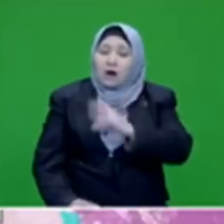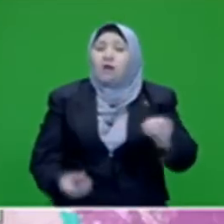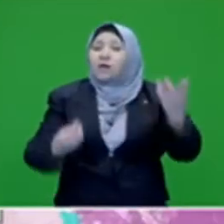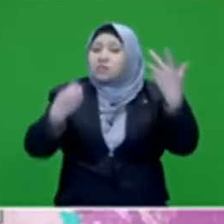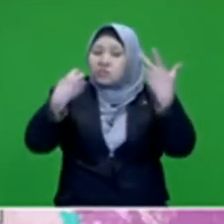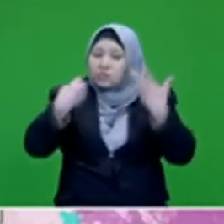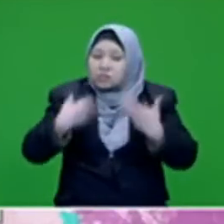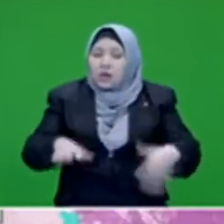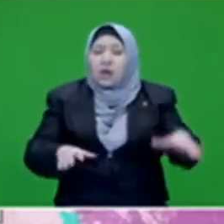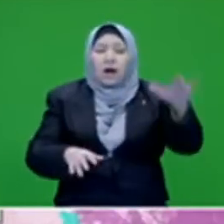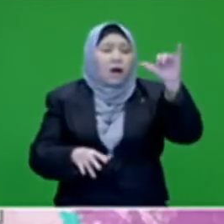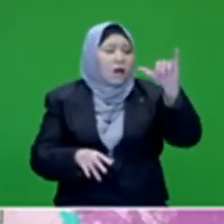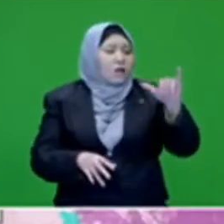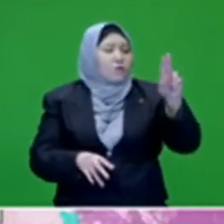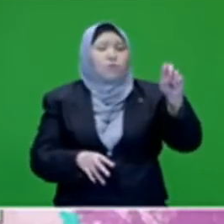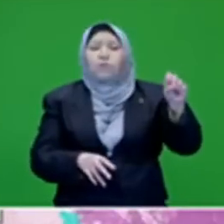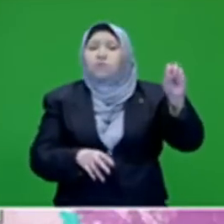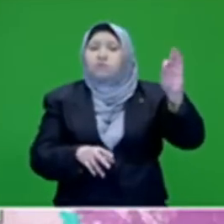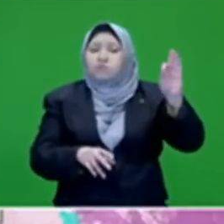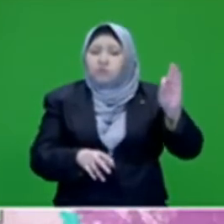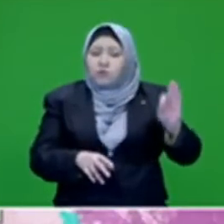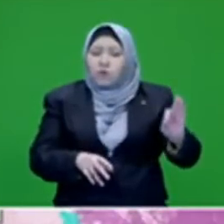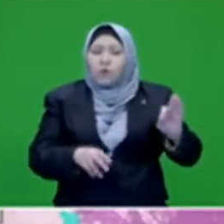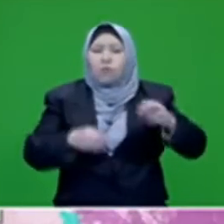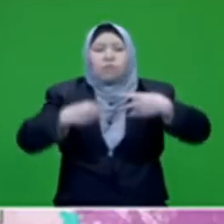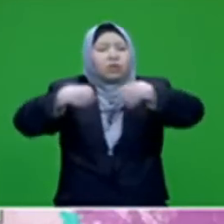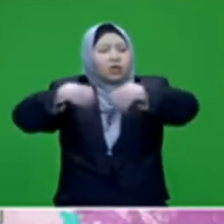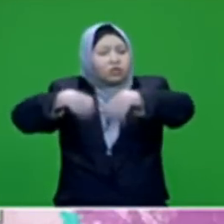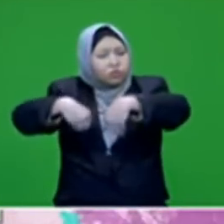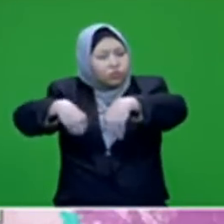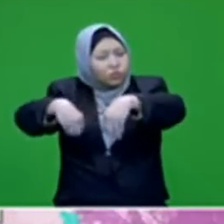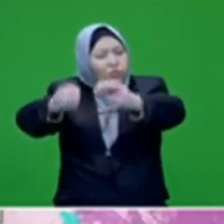وقال الذي اشتراه من